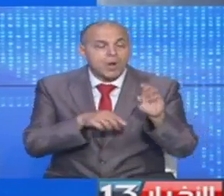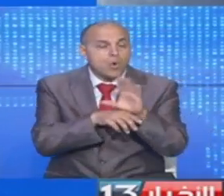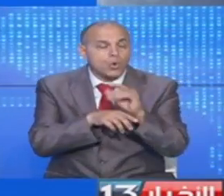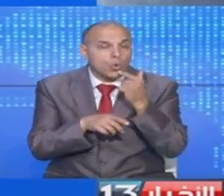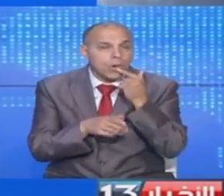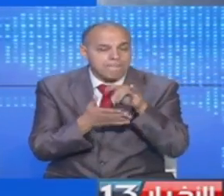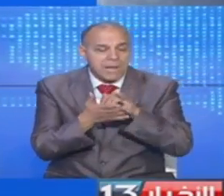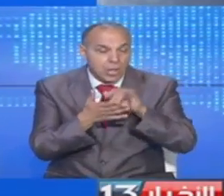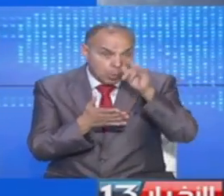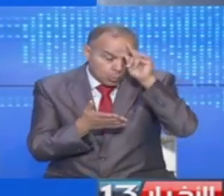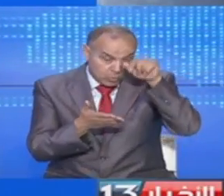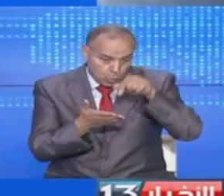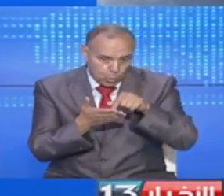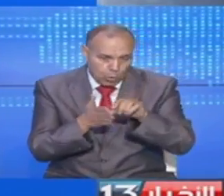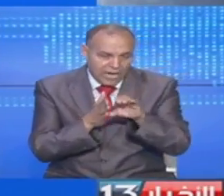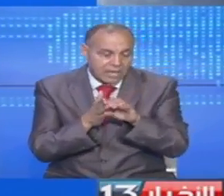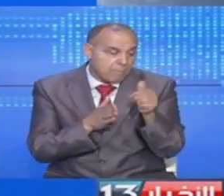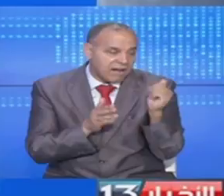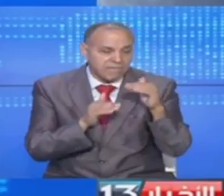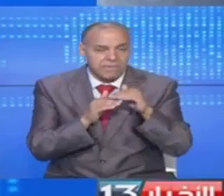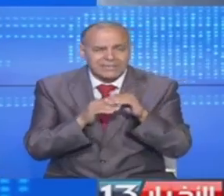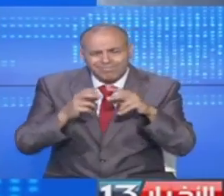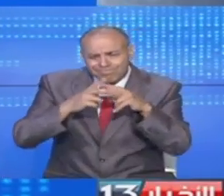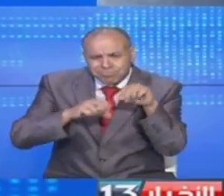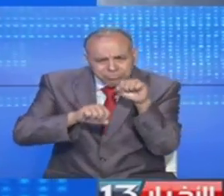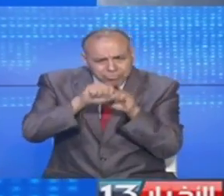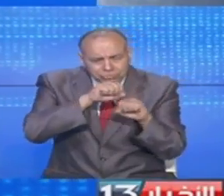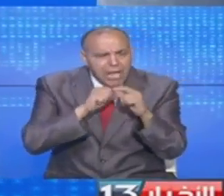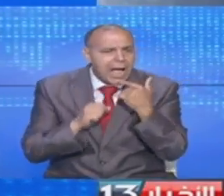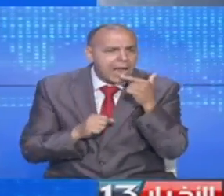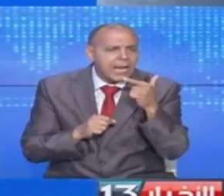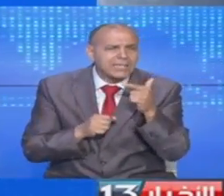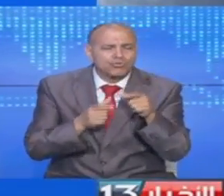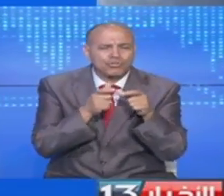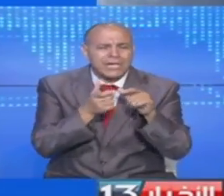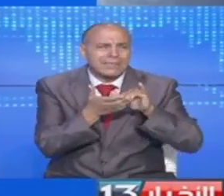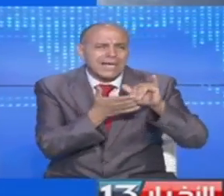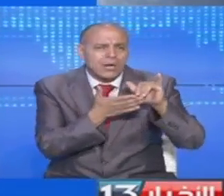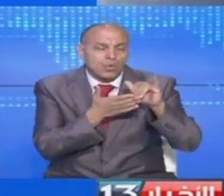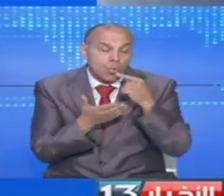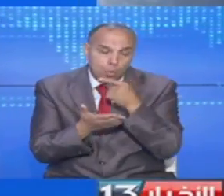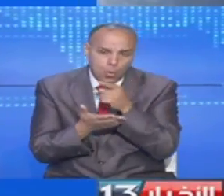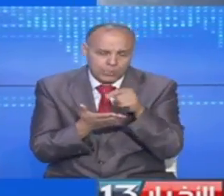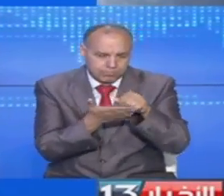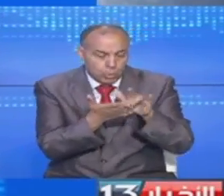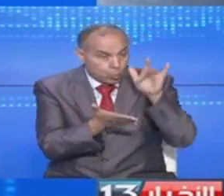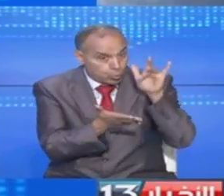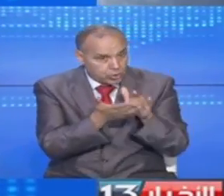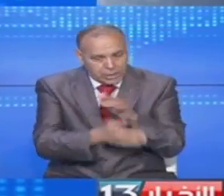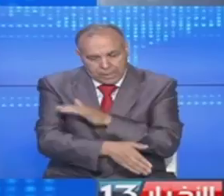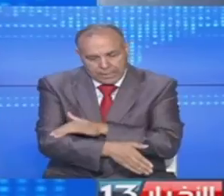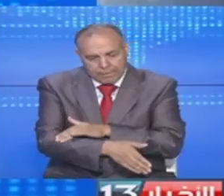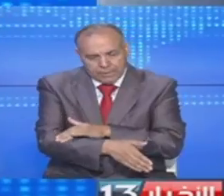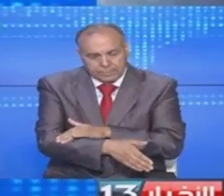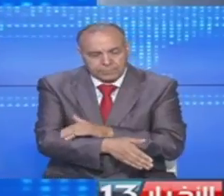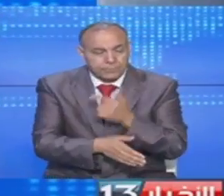شهد مطار تونس قرطاج الدولي ليلة أمس عمليات تعقيم إثر إعلان ديوان الطيران المدني والمطارات تسجيل إصابة عون